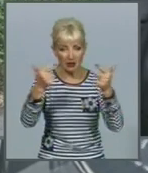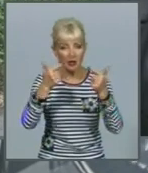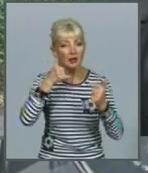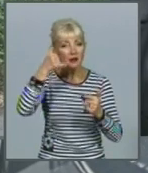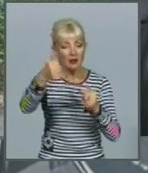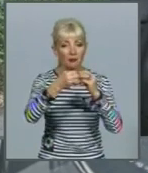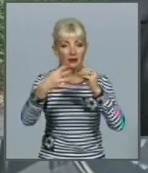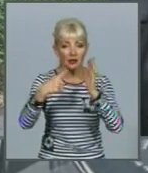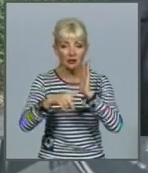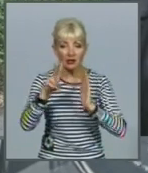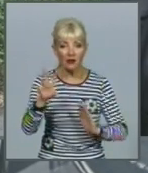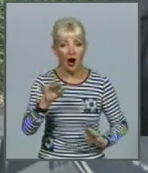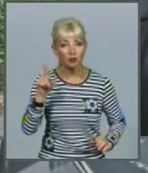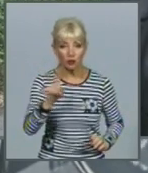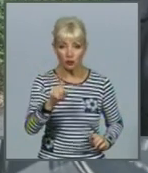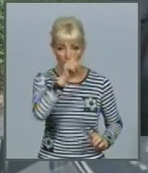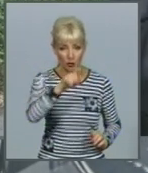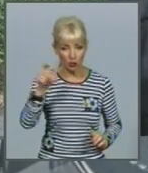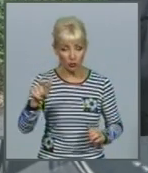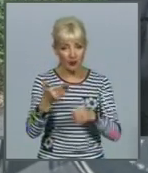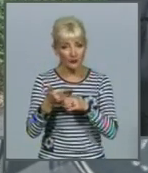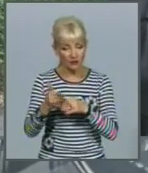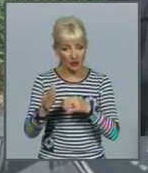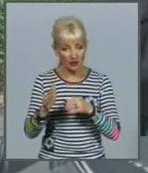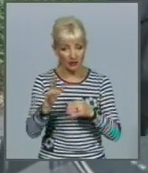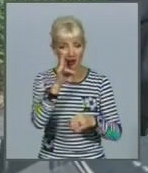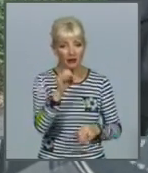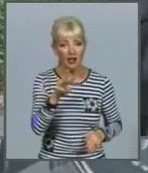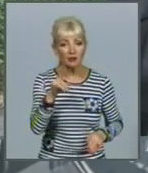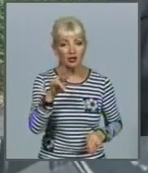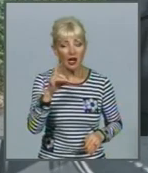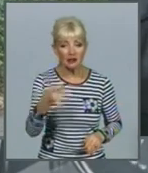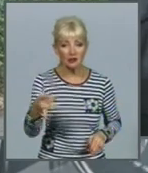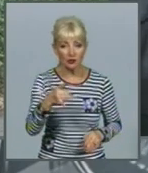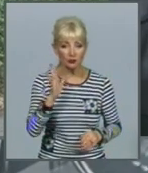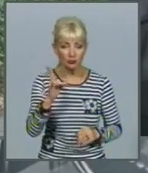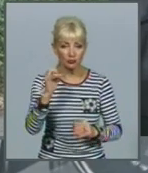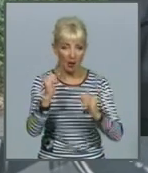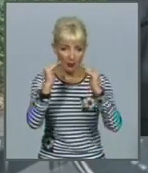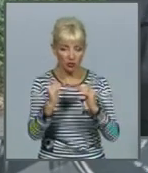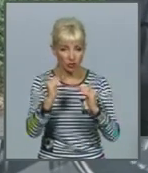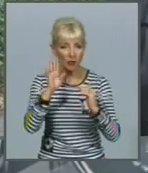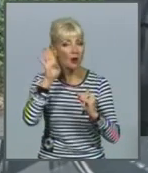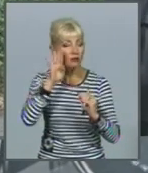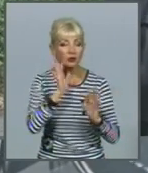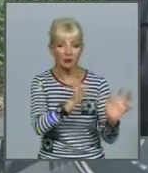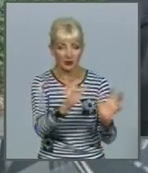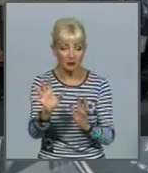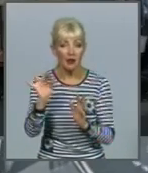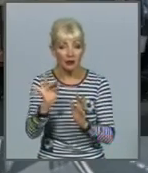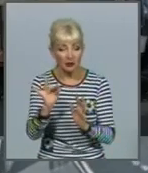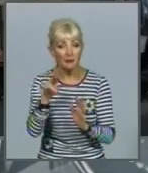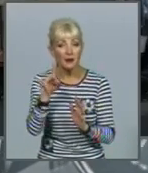що жителі частини Немишлянського району будуть на пониженому водоснабженні і підвоз при необхідності буде осуществлятися